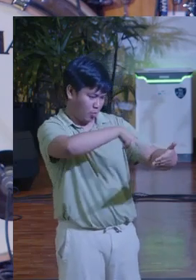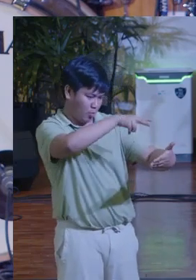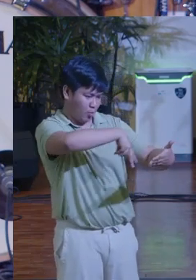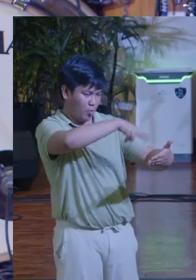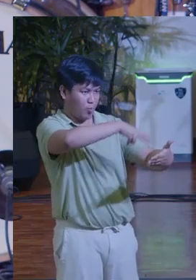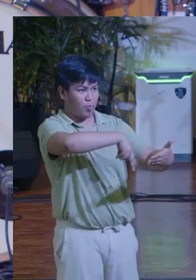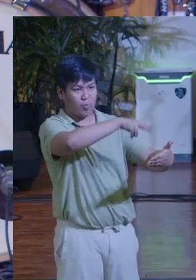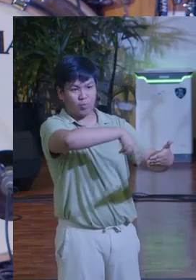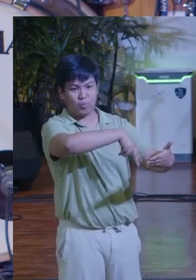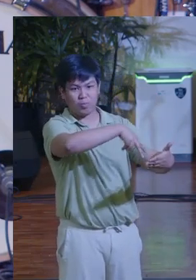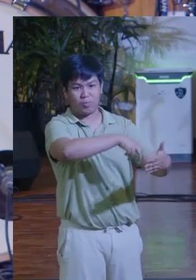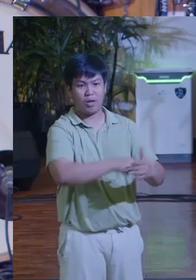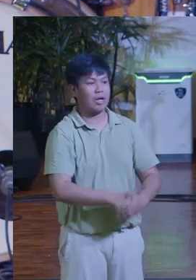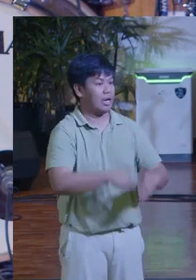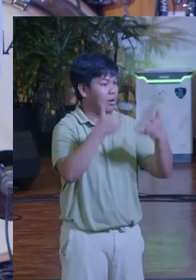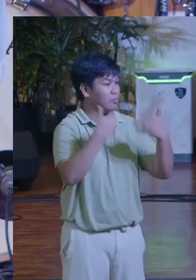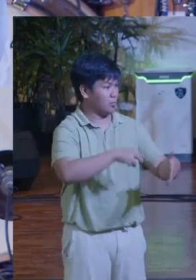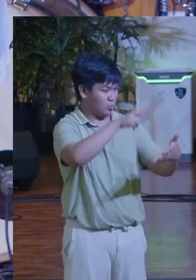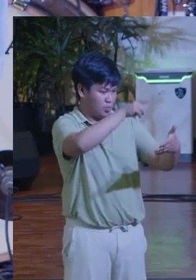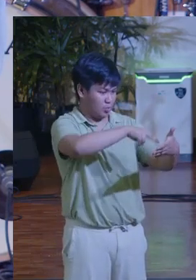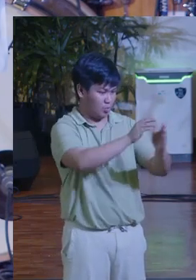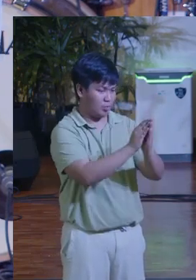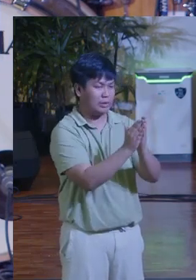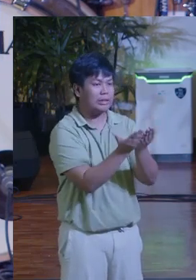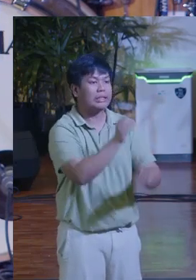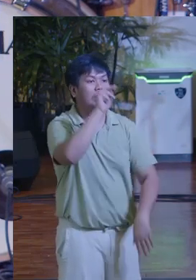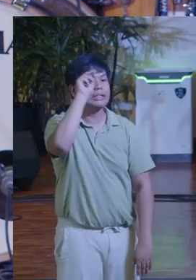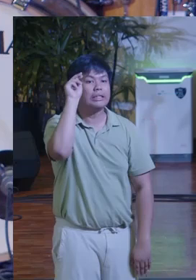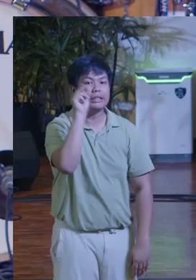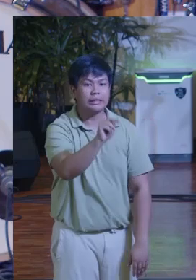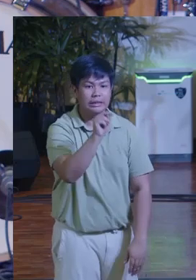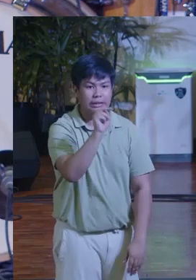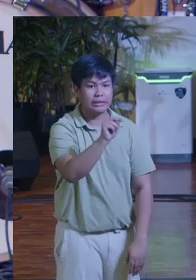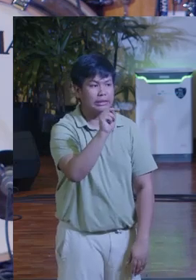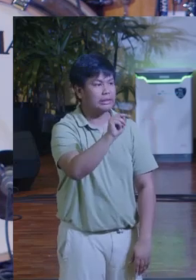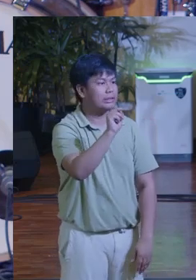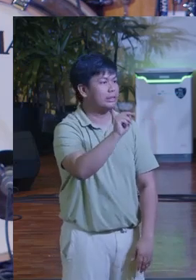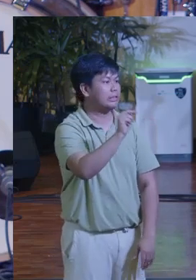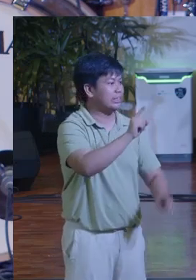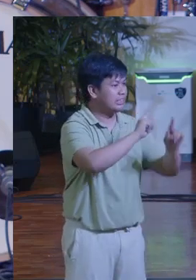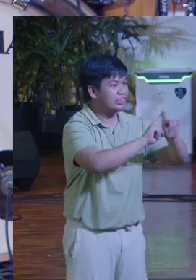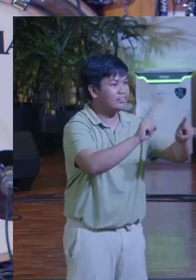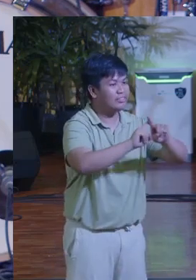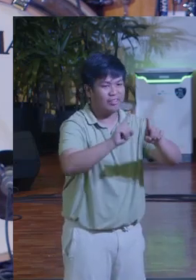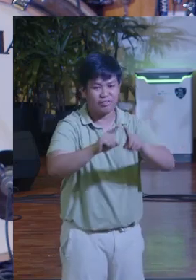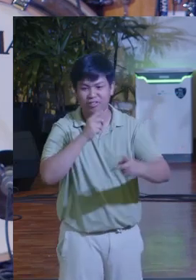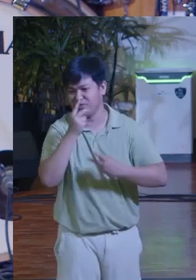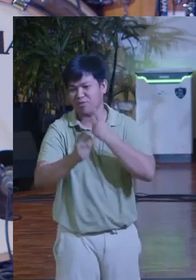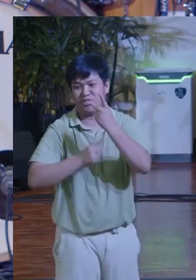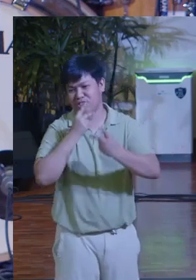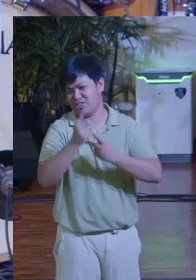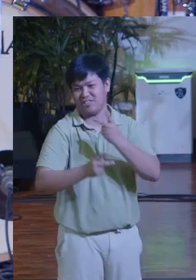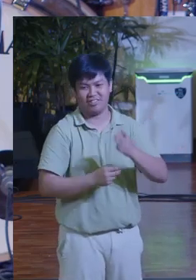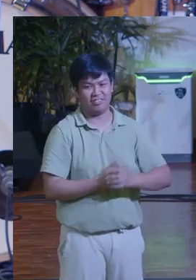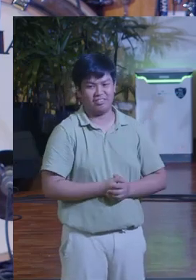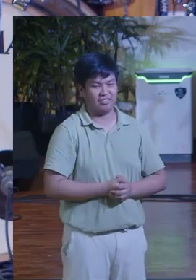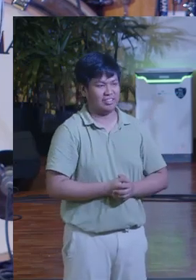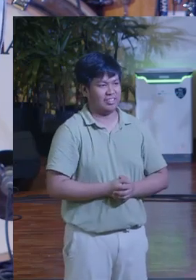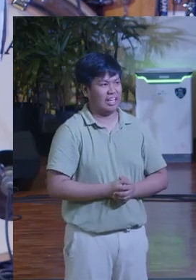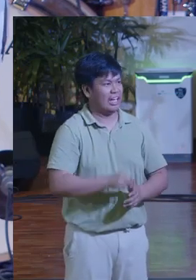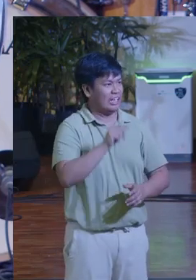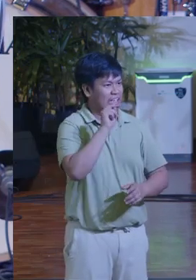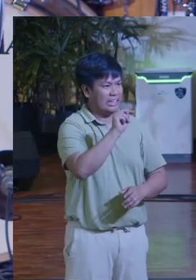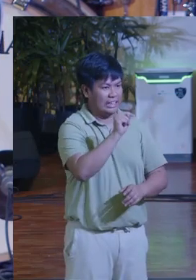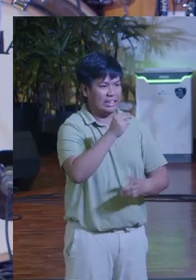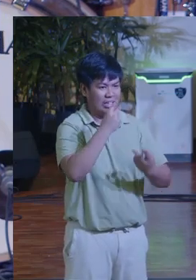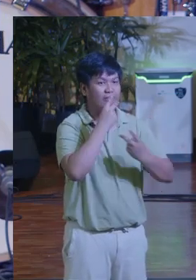At kung aawit kami mula sa himnal, kailangan in 3 parts. So kailangan may